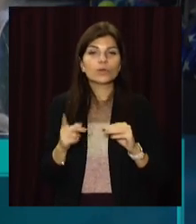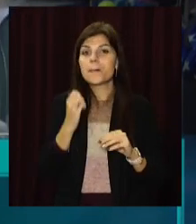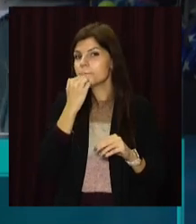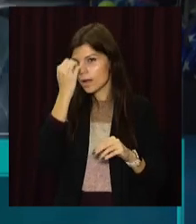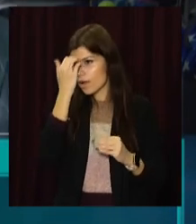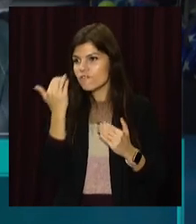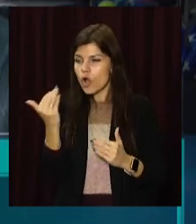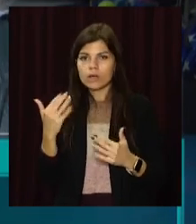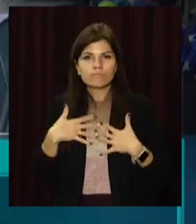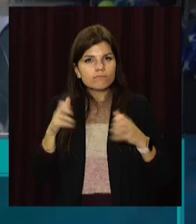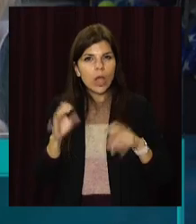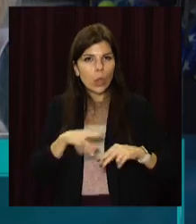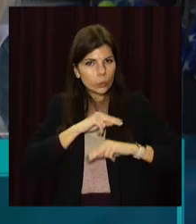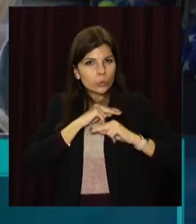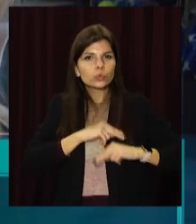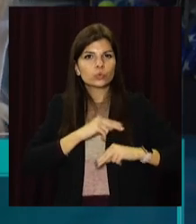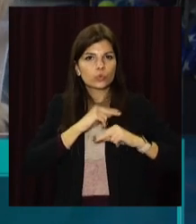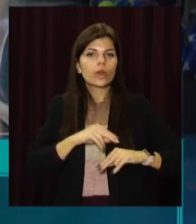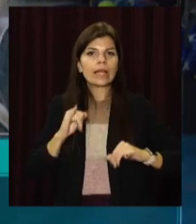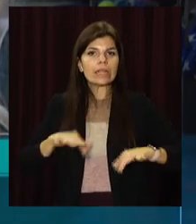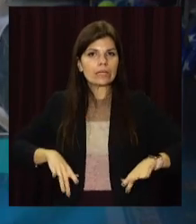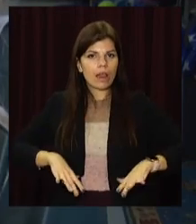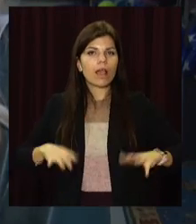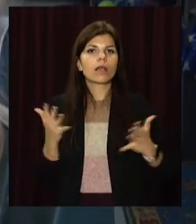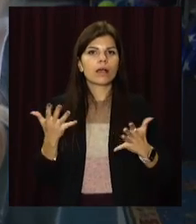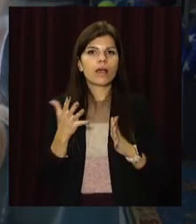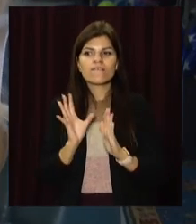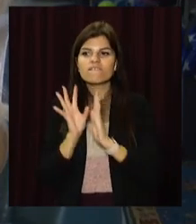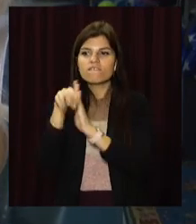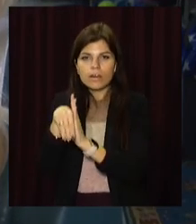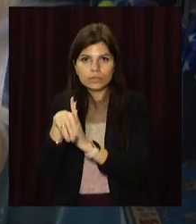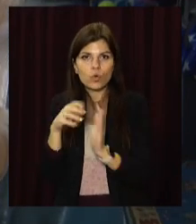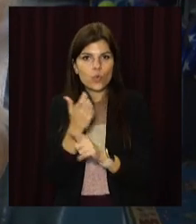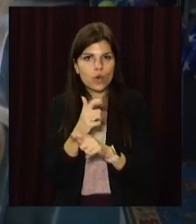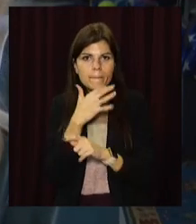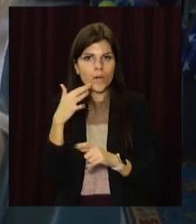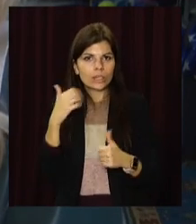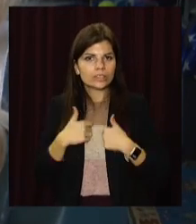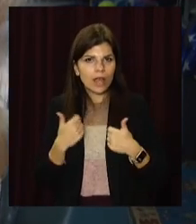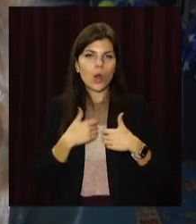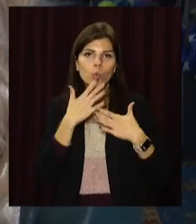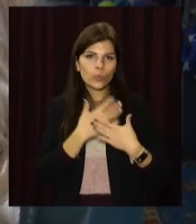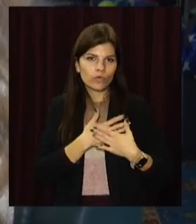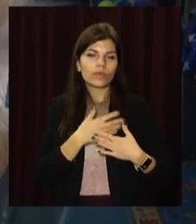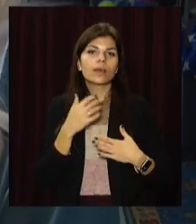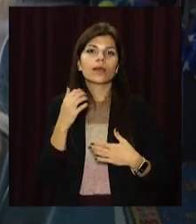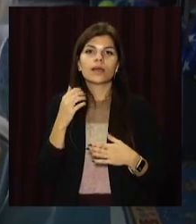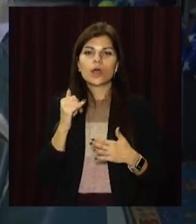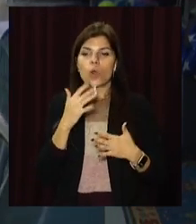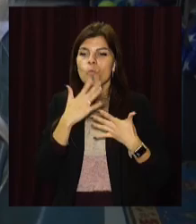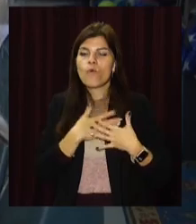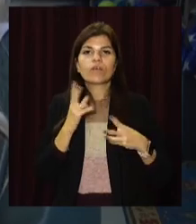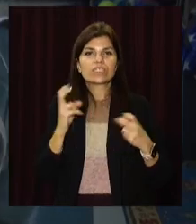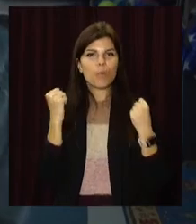благодаря ее труду и труду тренеров, которые вкладывают много усилий, любви и прививают любовь к